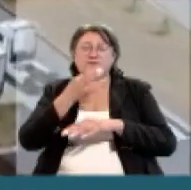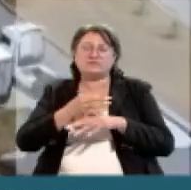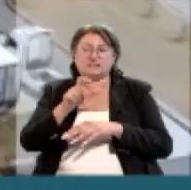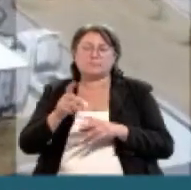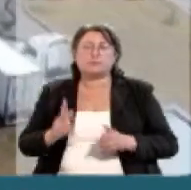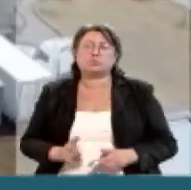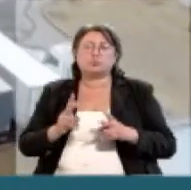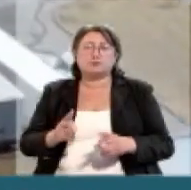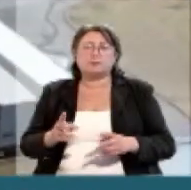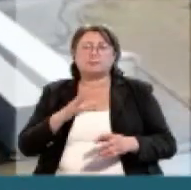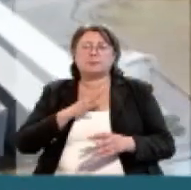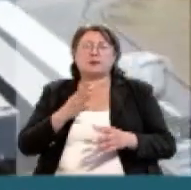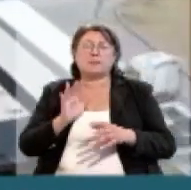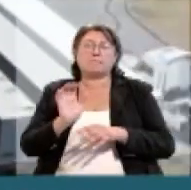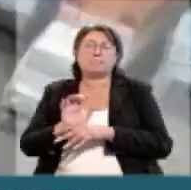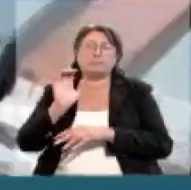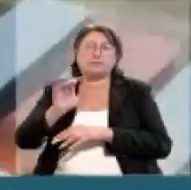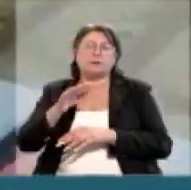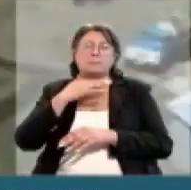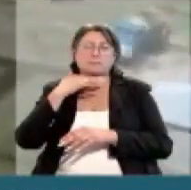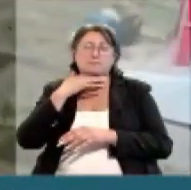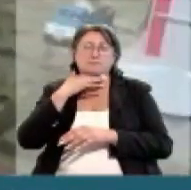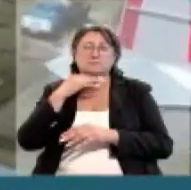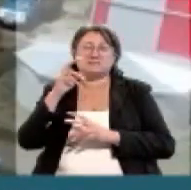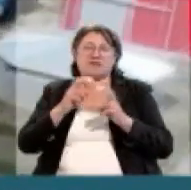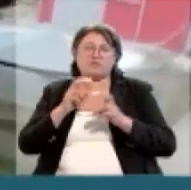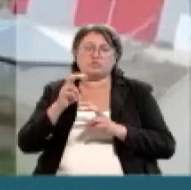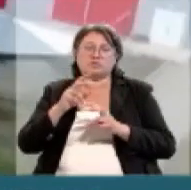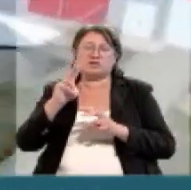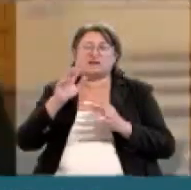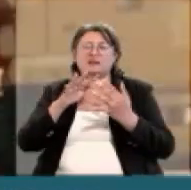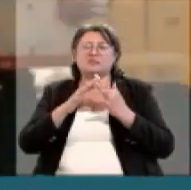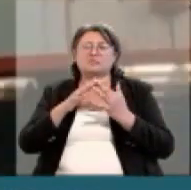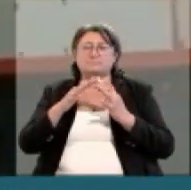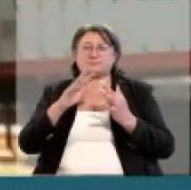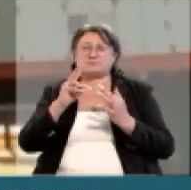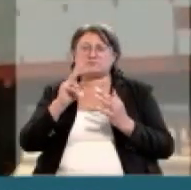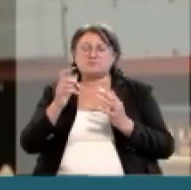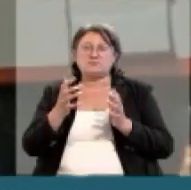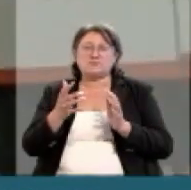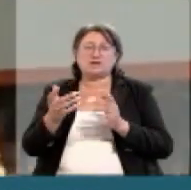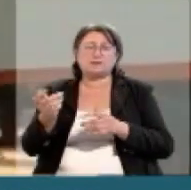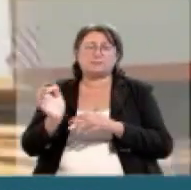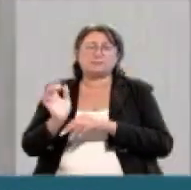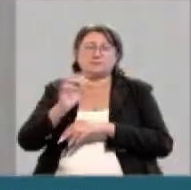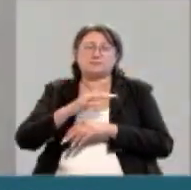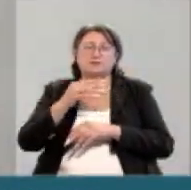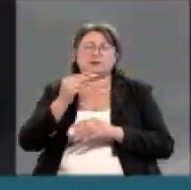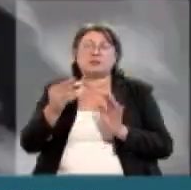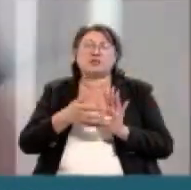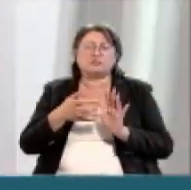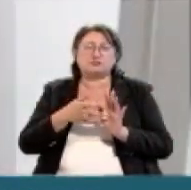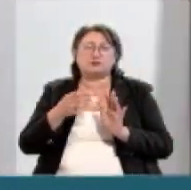қайта өңдеу зауытына жоқ өнімдерді, сондай-ақ қылмыстық топ мүшелері арасында бөлінген субсидиялар алған артық салмағы бар